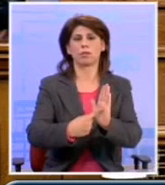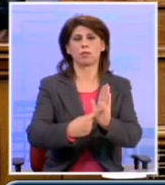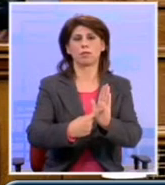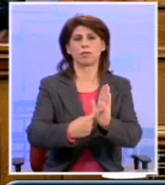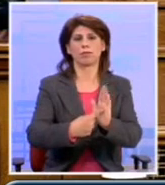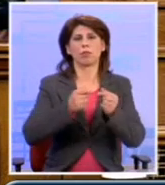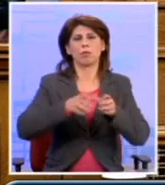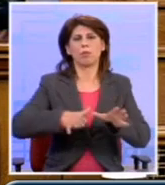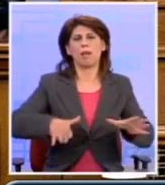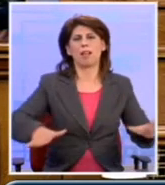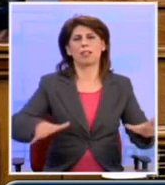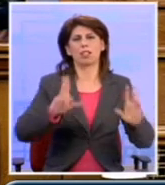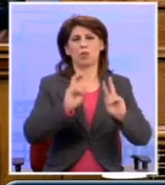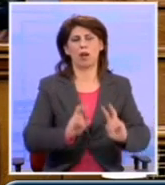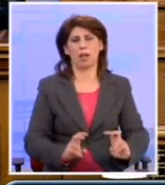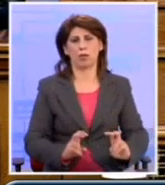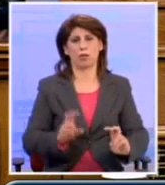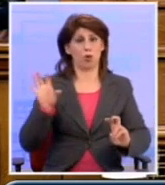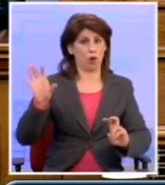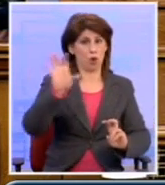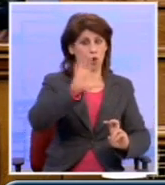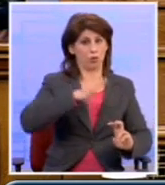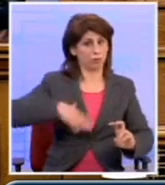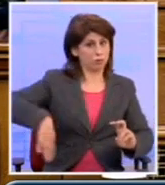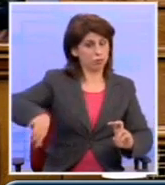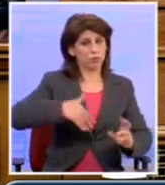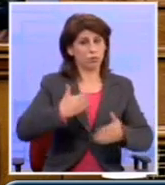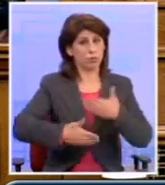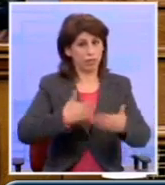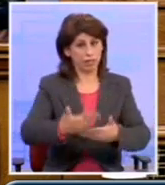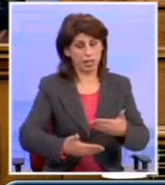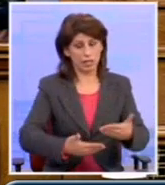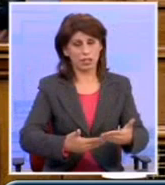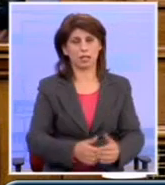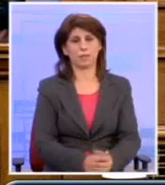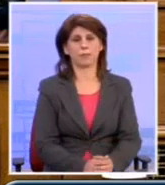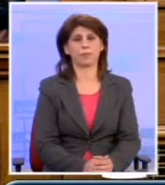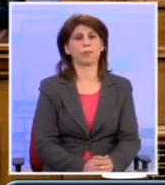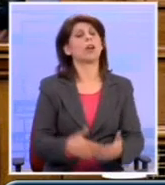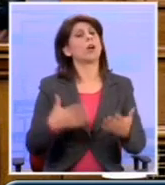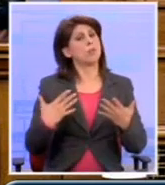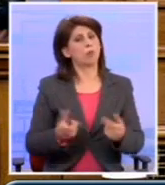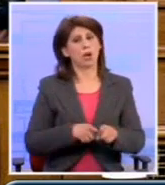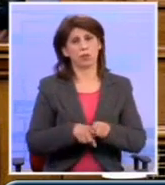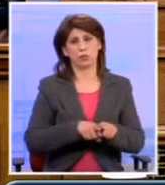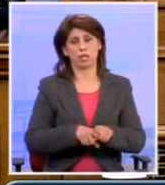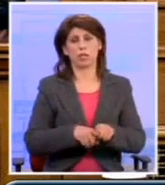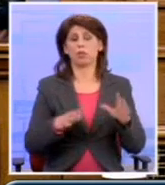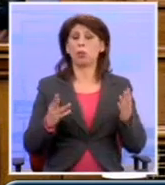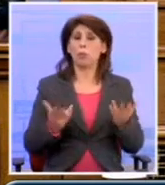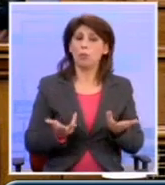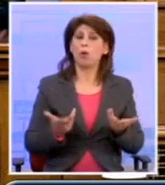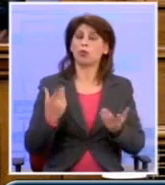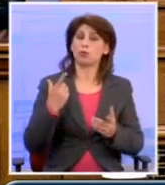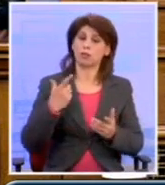του υπεριαλιστικού ελέγχου χωρών και λαών μέσα από διαδικασίες που έχουν να κάνουν με το πώς